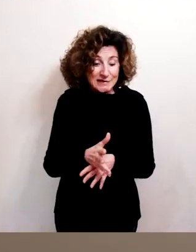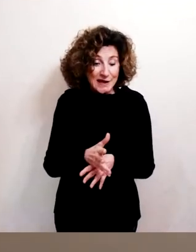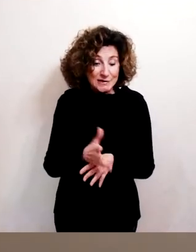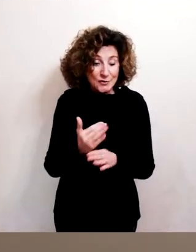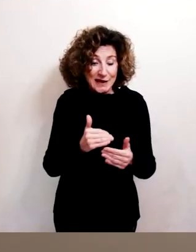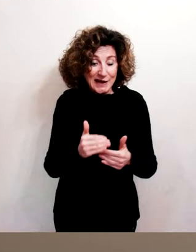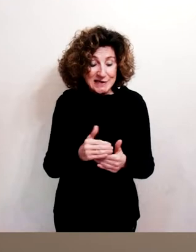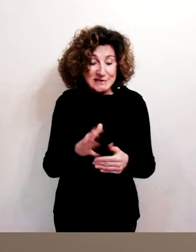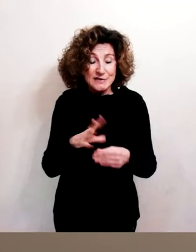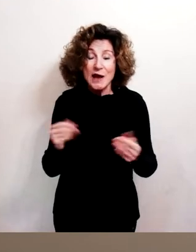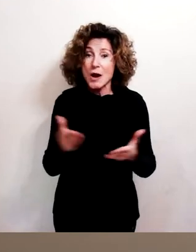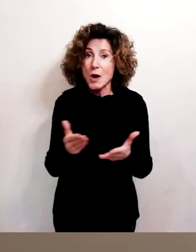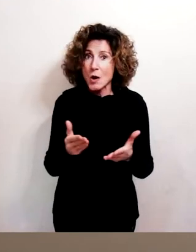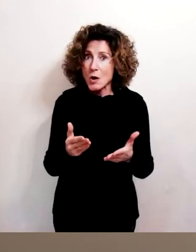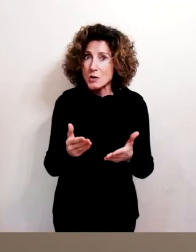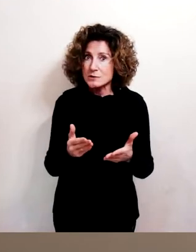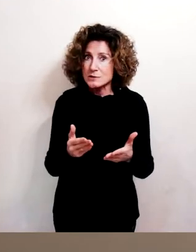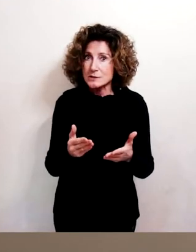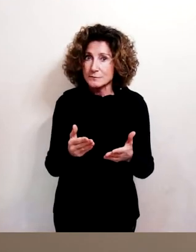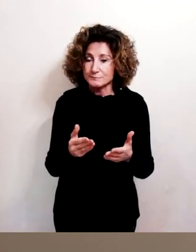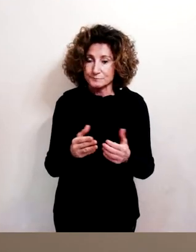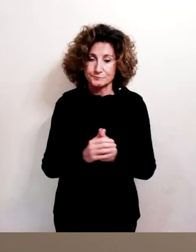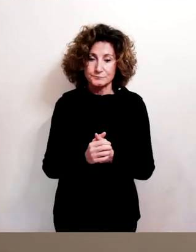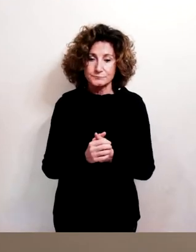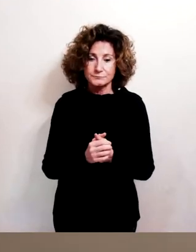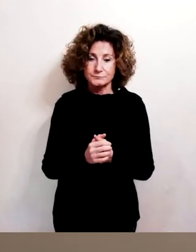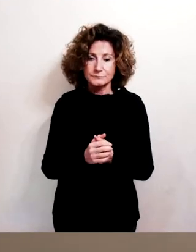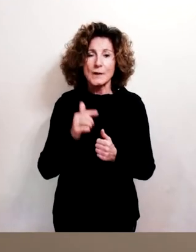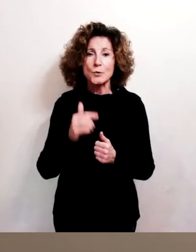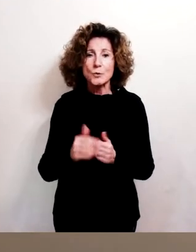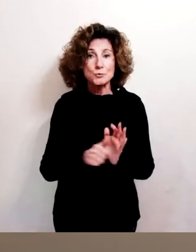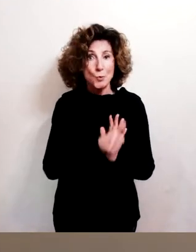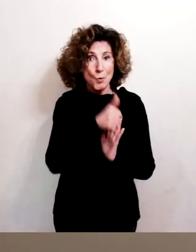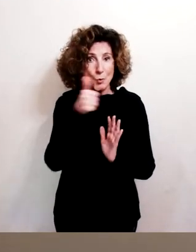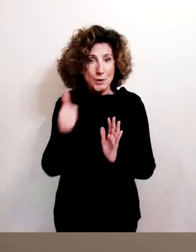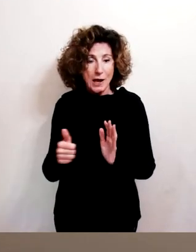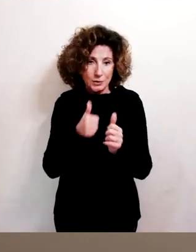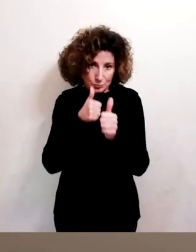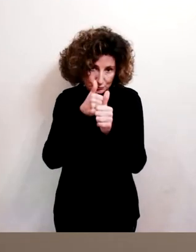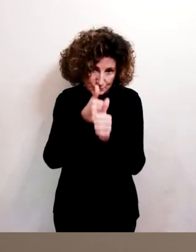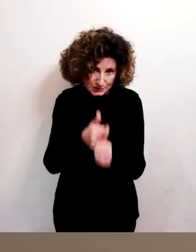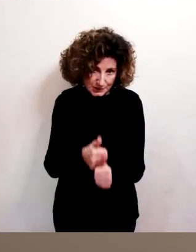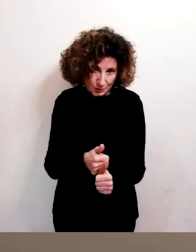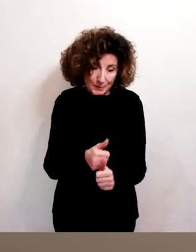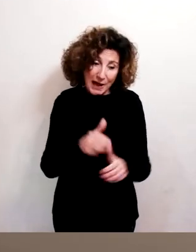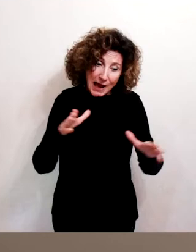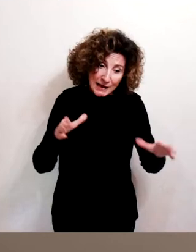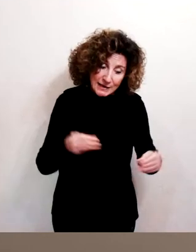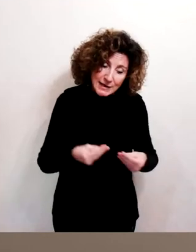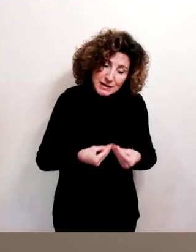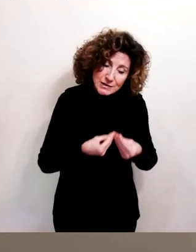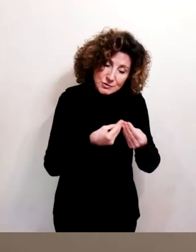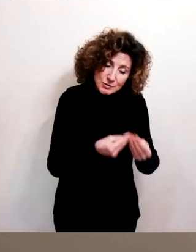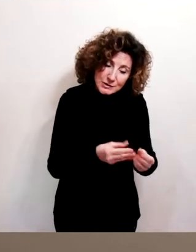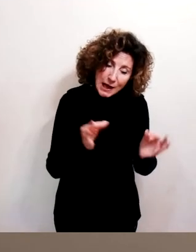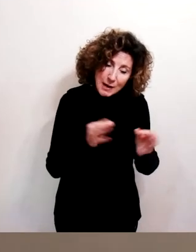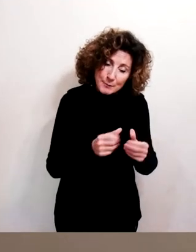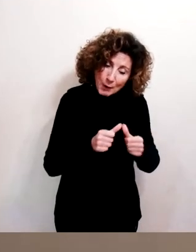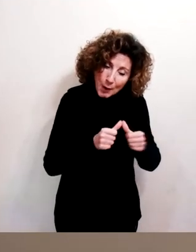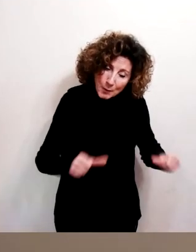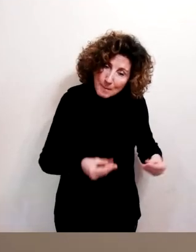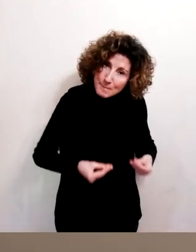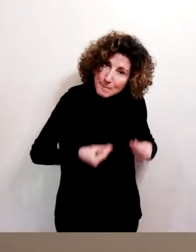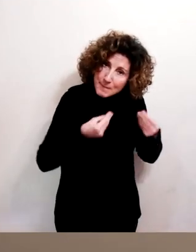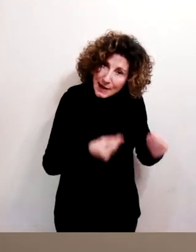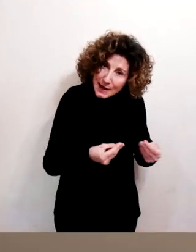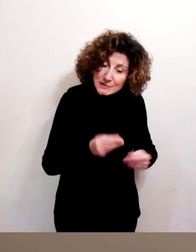e della classe una volta che questo processo dura tutto l'anno evidentemente all'inizio però gli si danno proprio